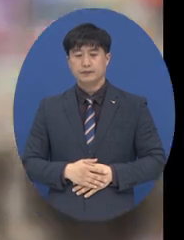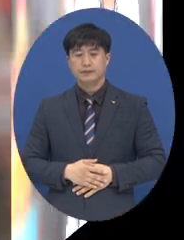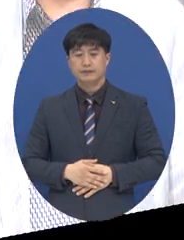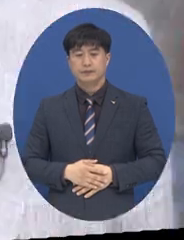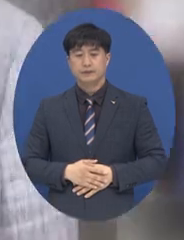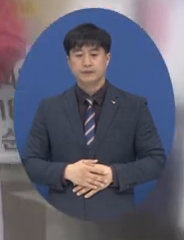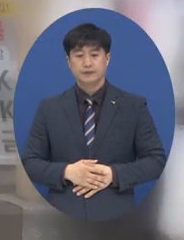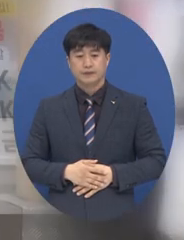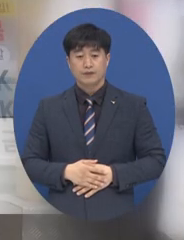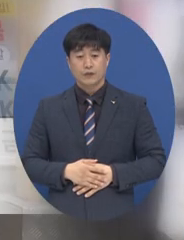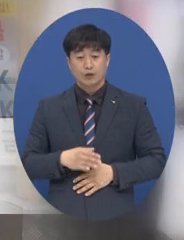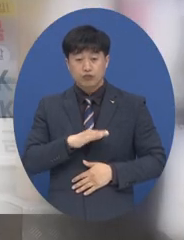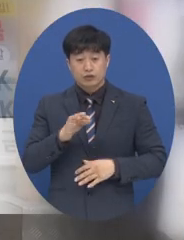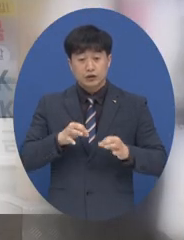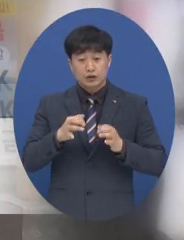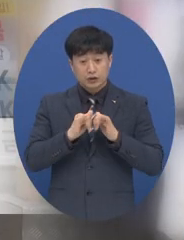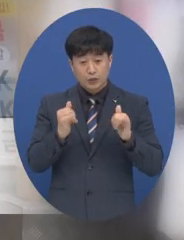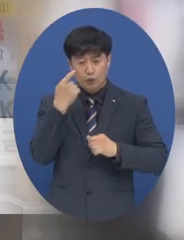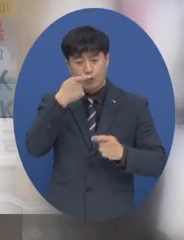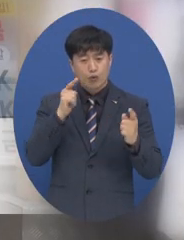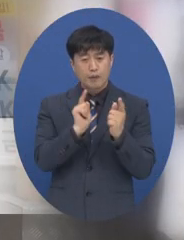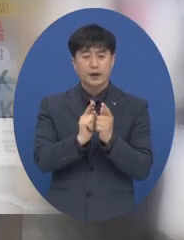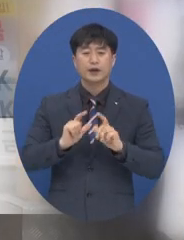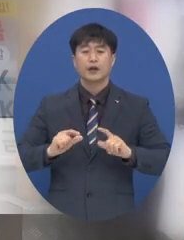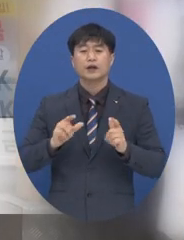좋아요. 우리 상인들이